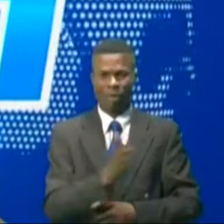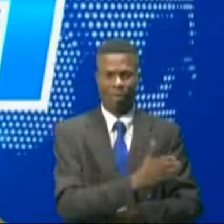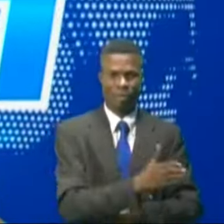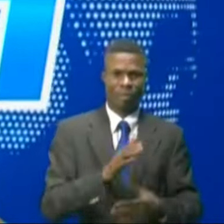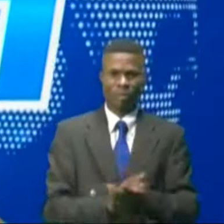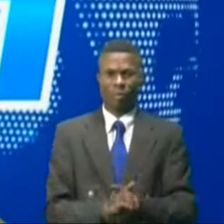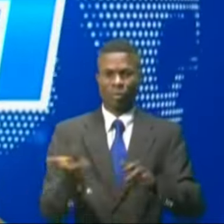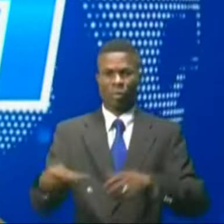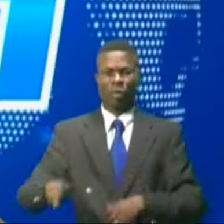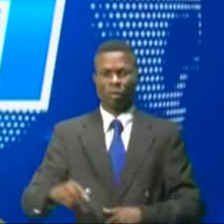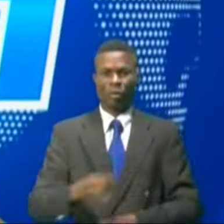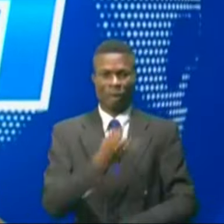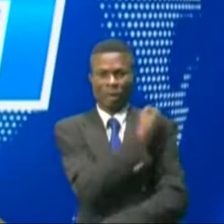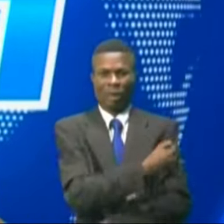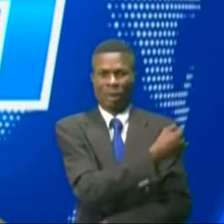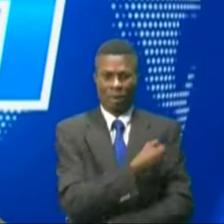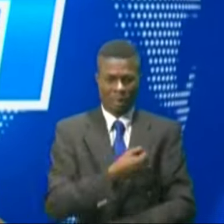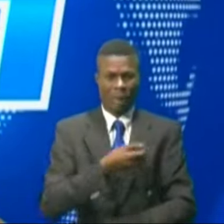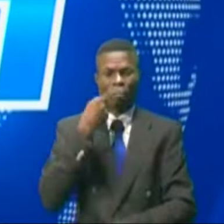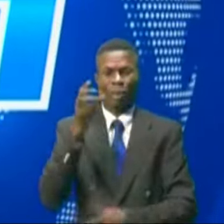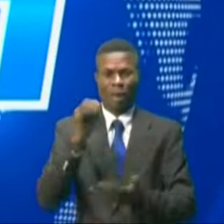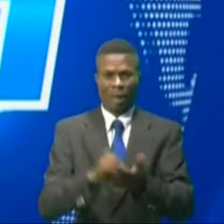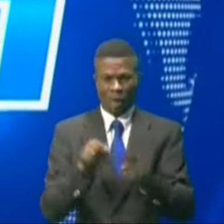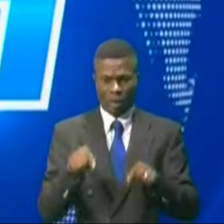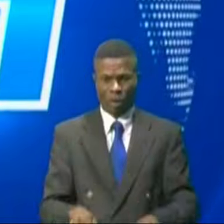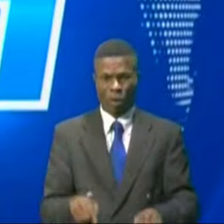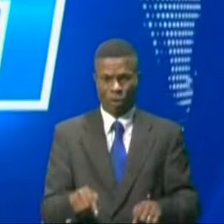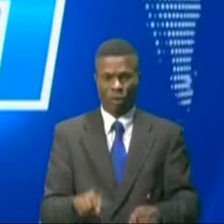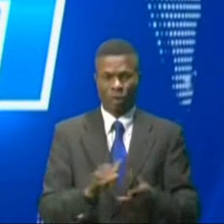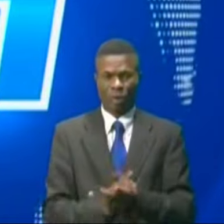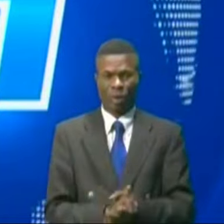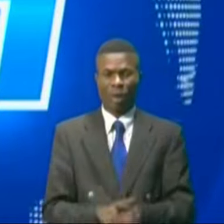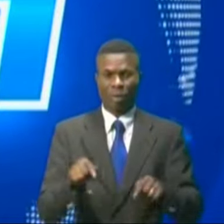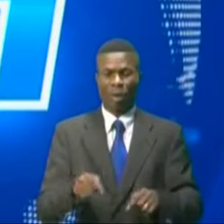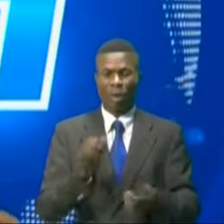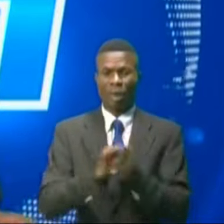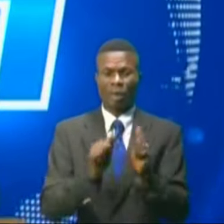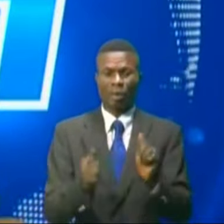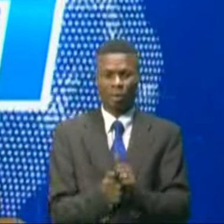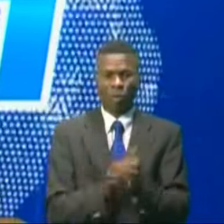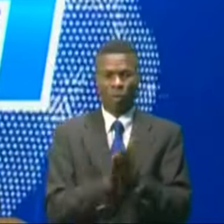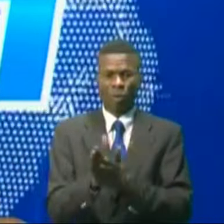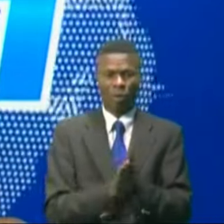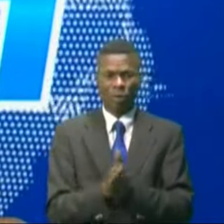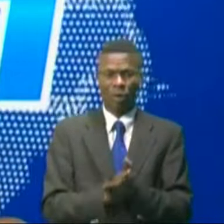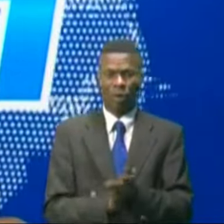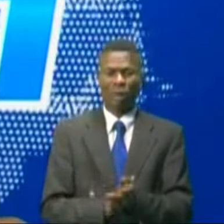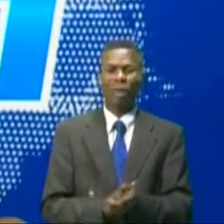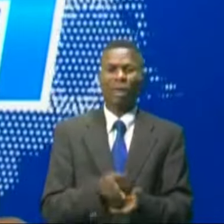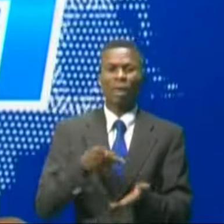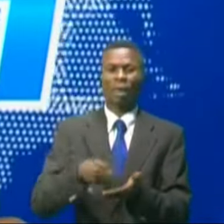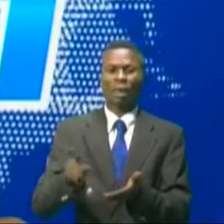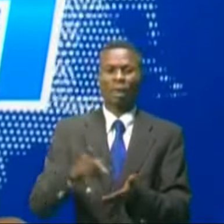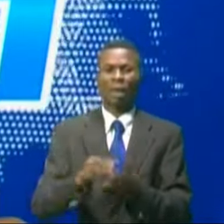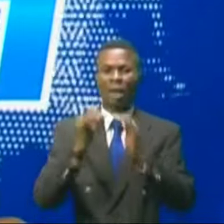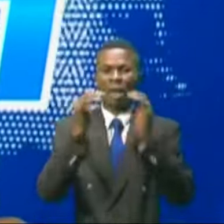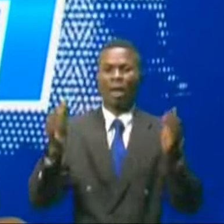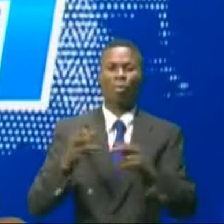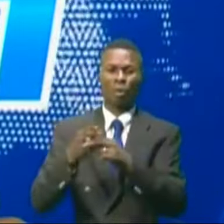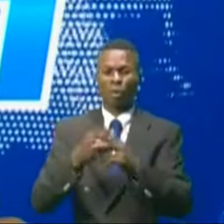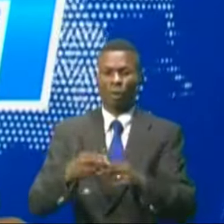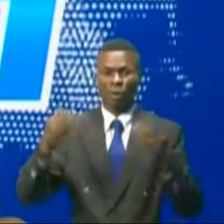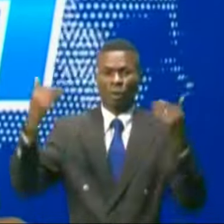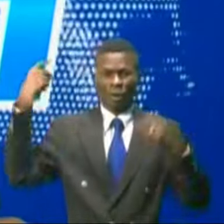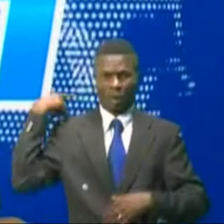La province de l'Ituri, on en parle encore dans ce journal, cette fois sur des questions liées au retour de la paix et de la sécurité. Les notables de